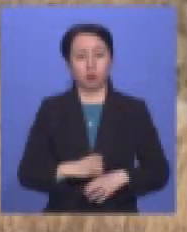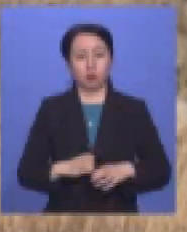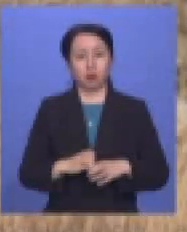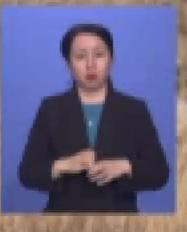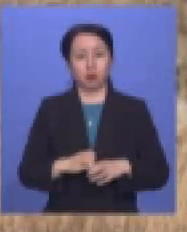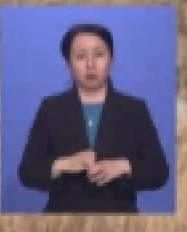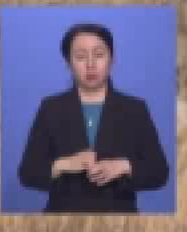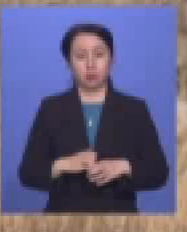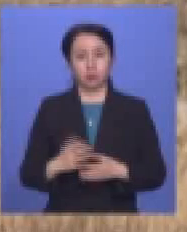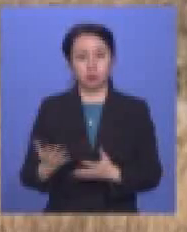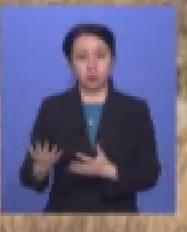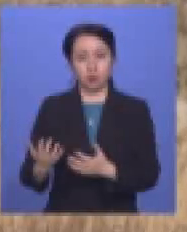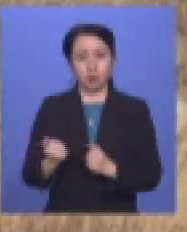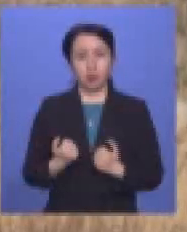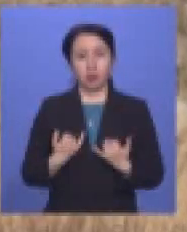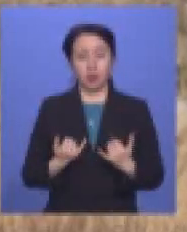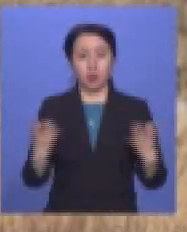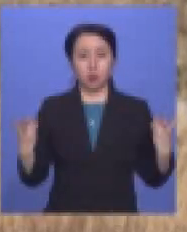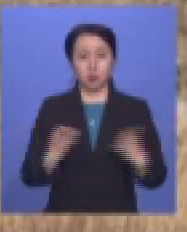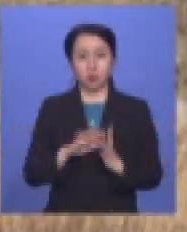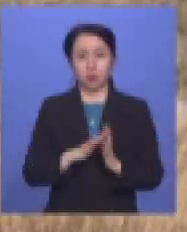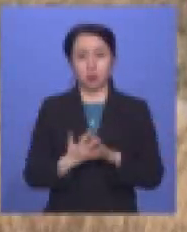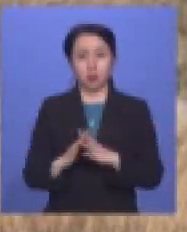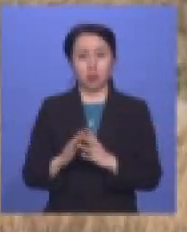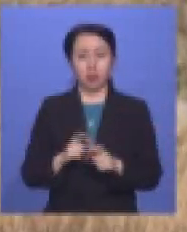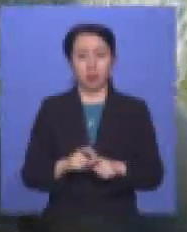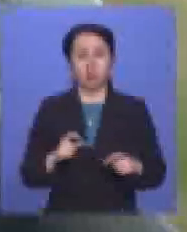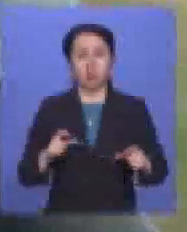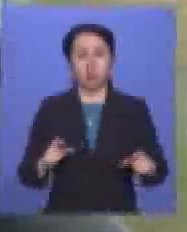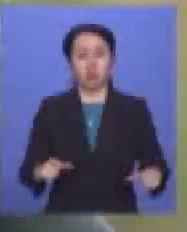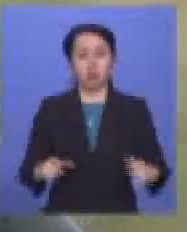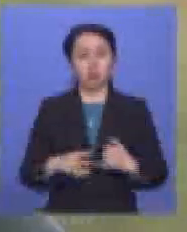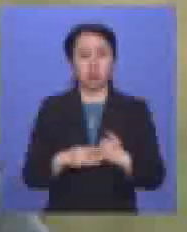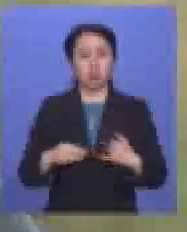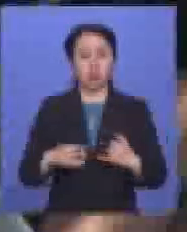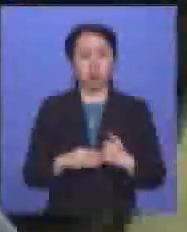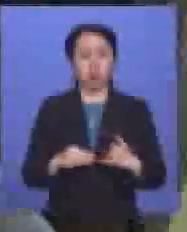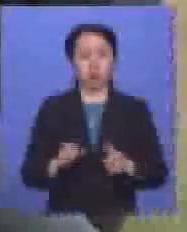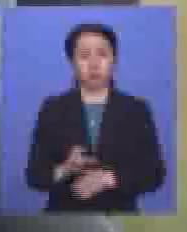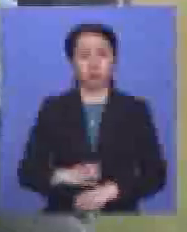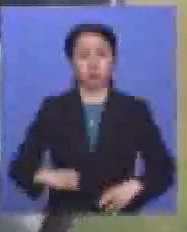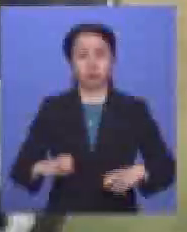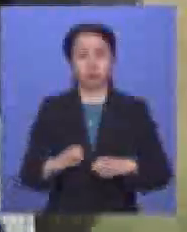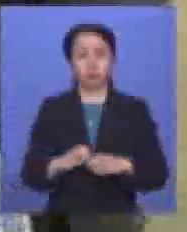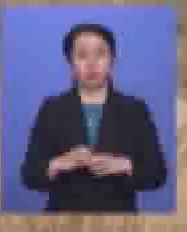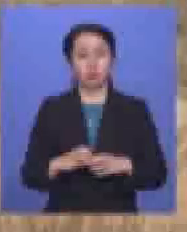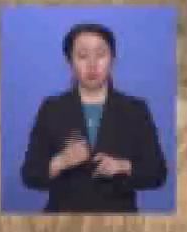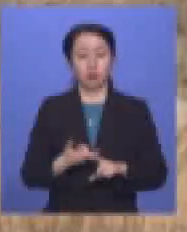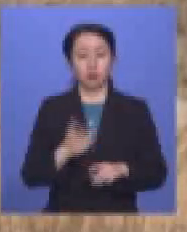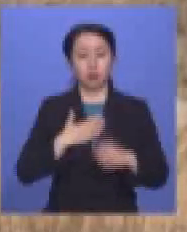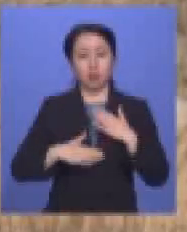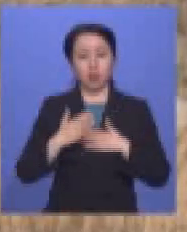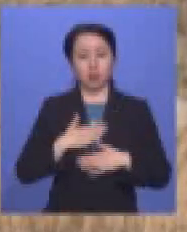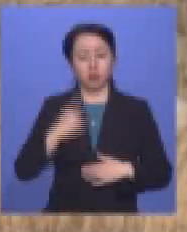плане изъятия вот для нужд села, жителей, земель пастбищных, это, конечно, радует. Вы